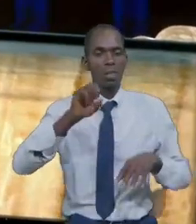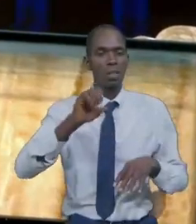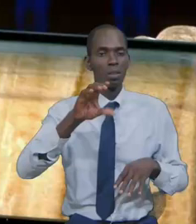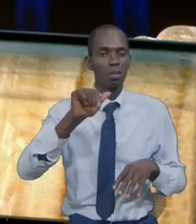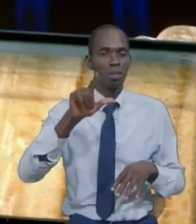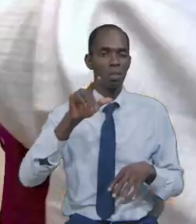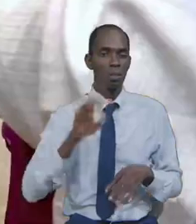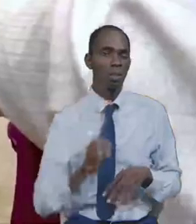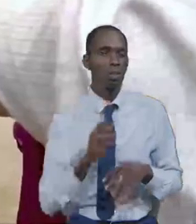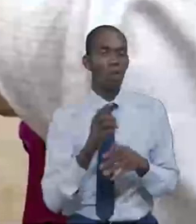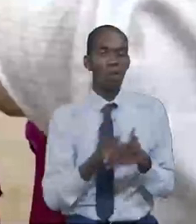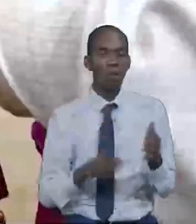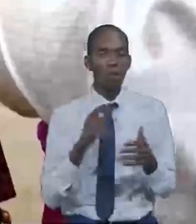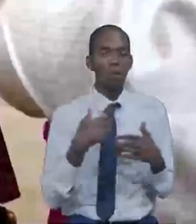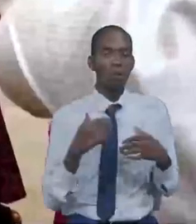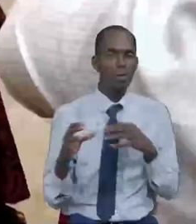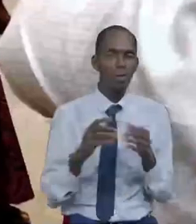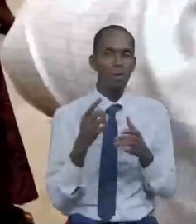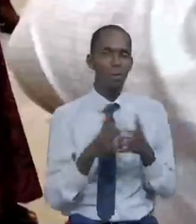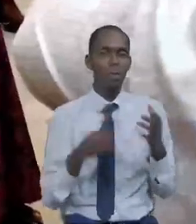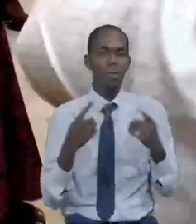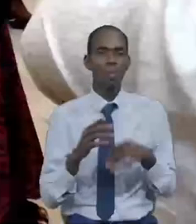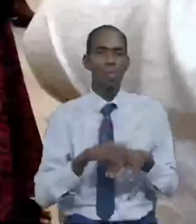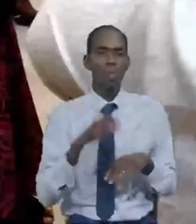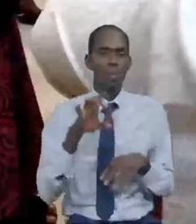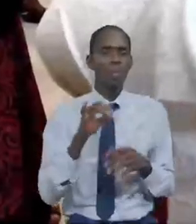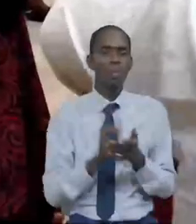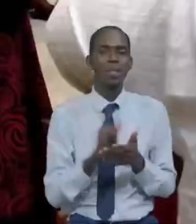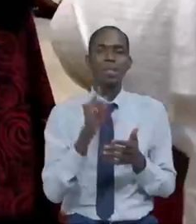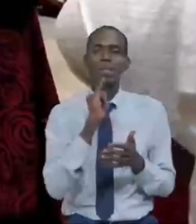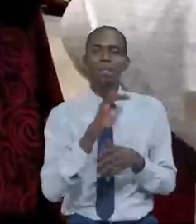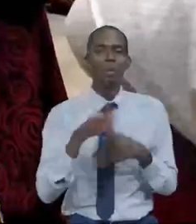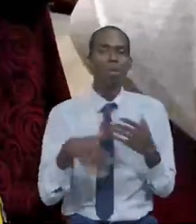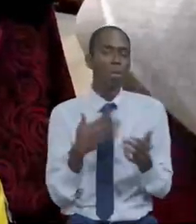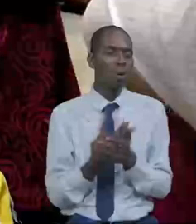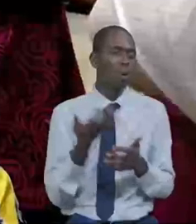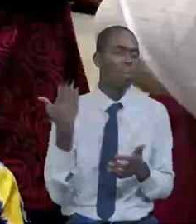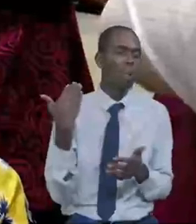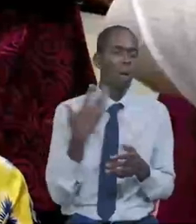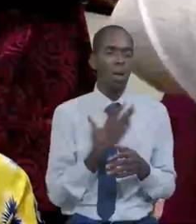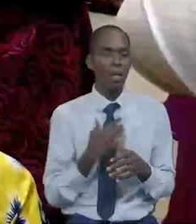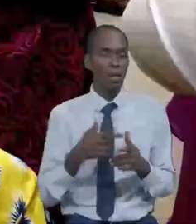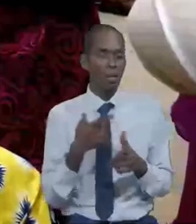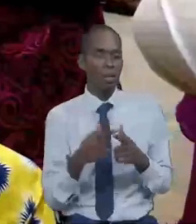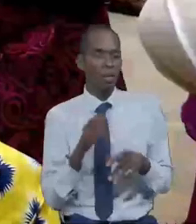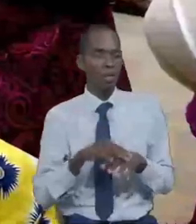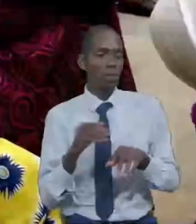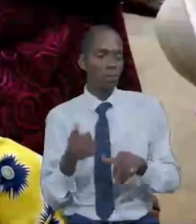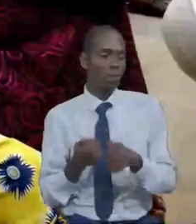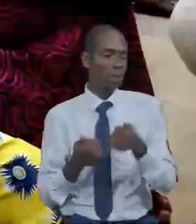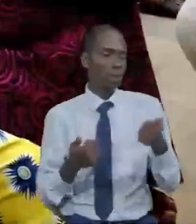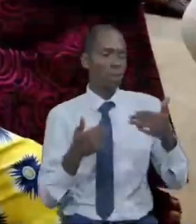fait, ce qui se passe sur terre, c'est l'histoire. Et puis, l'autre côté, de l'autre